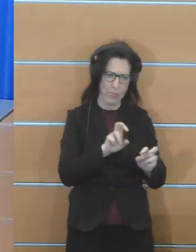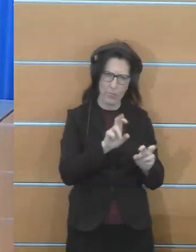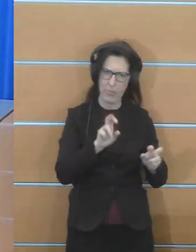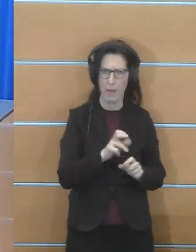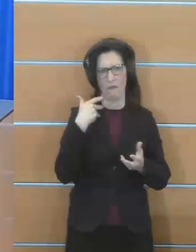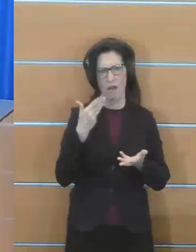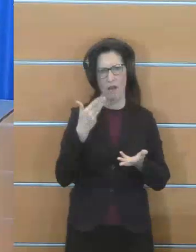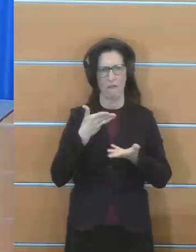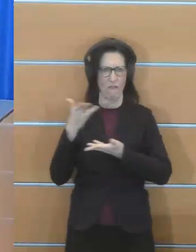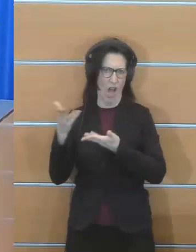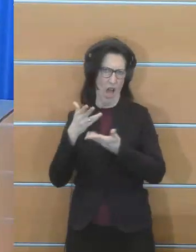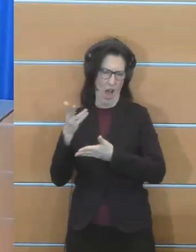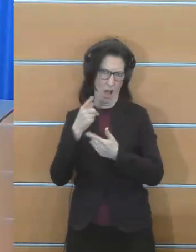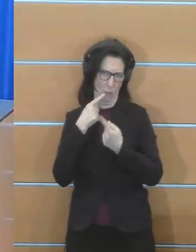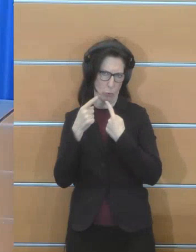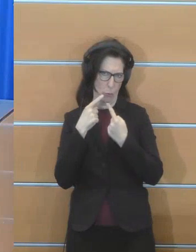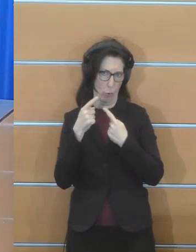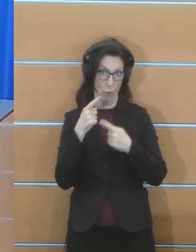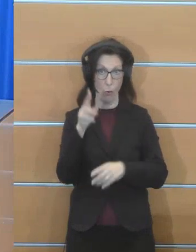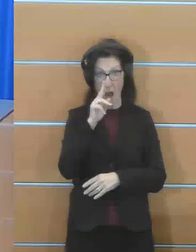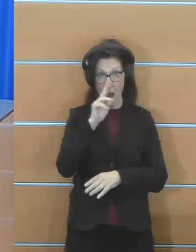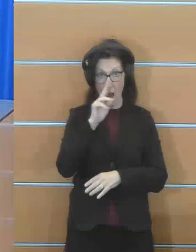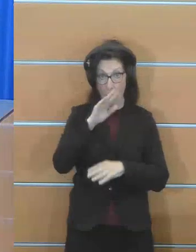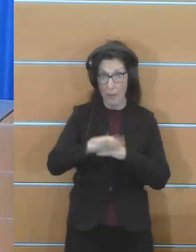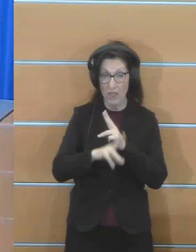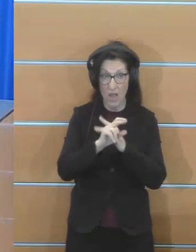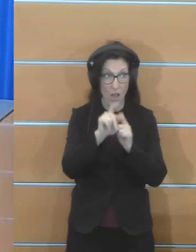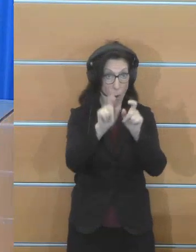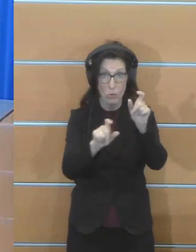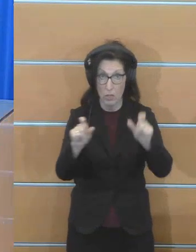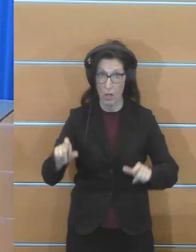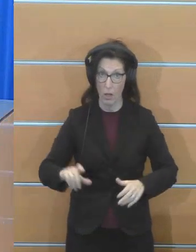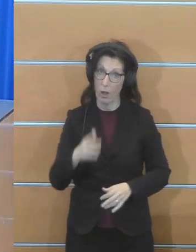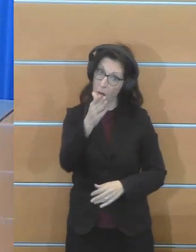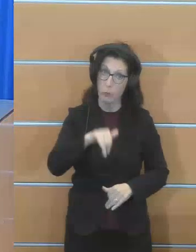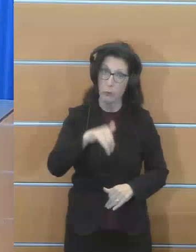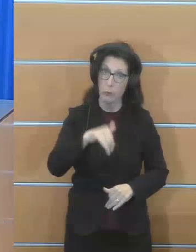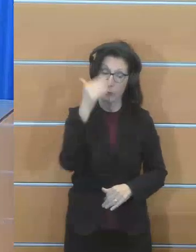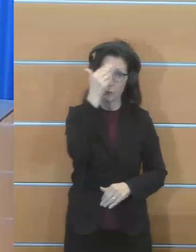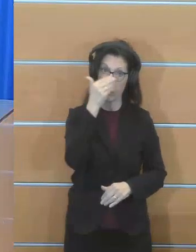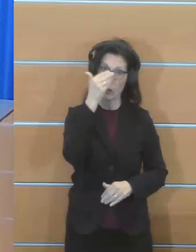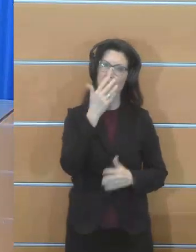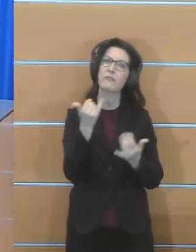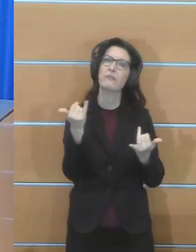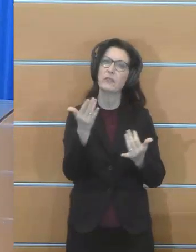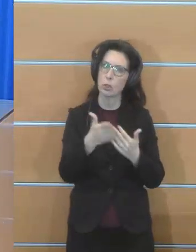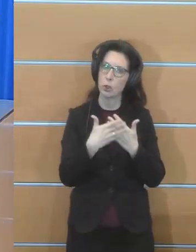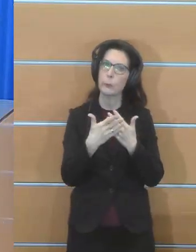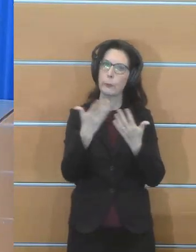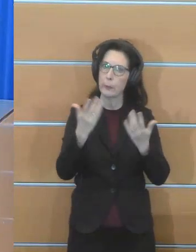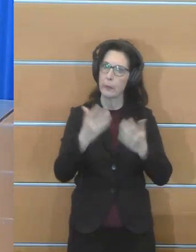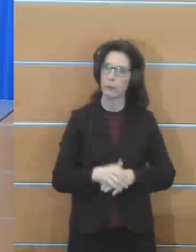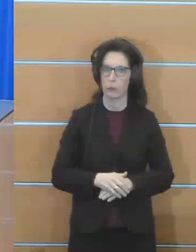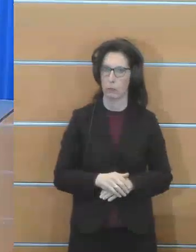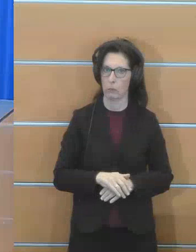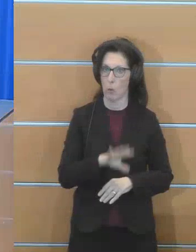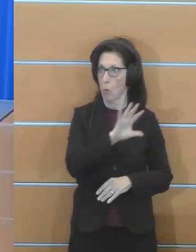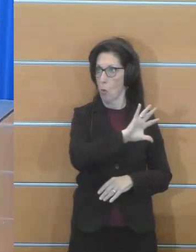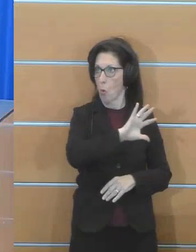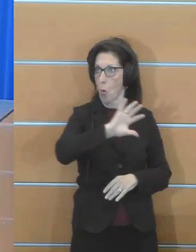Vorliebe Niederösterreicherinnen und Niederösterreicher wie wäre es mit einer flächendecken